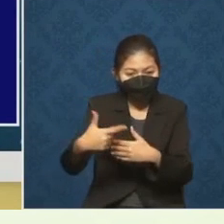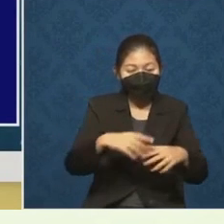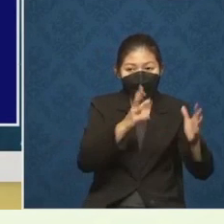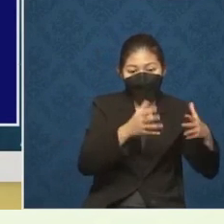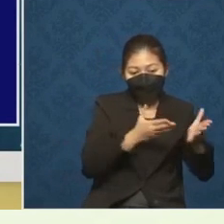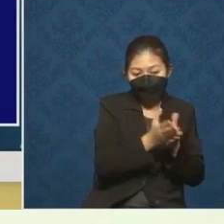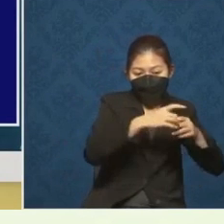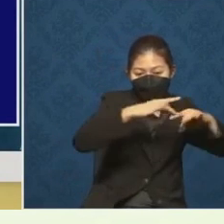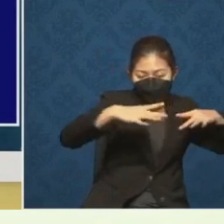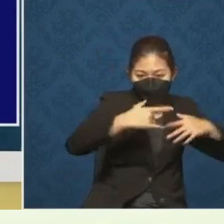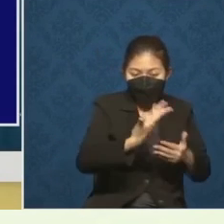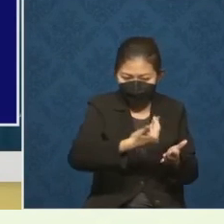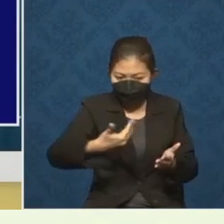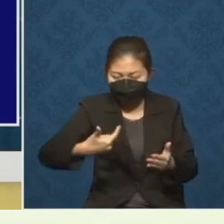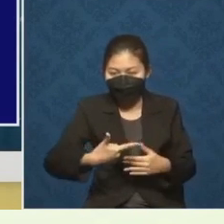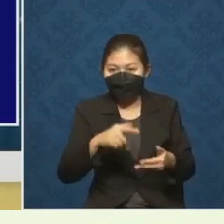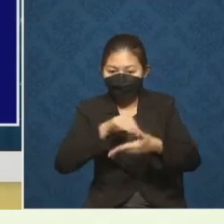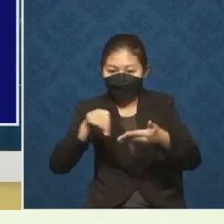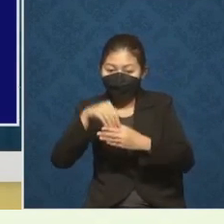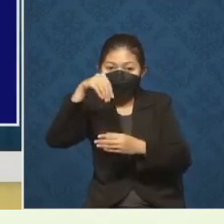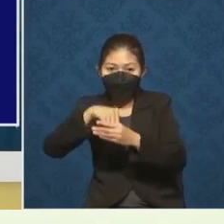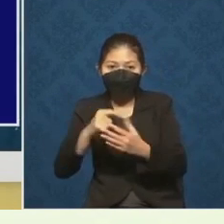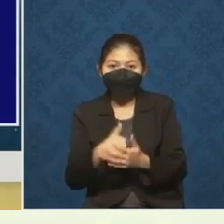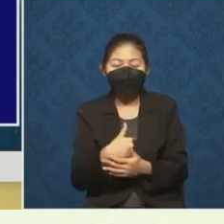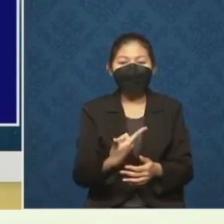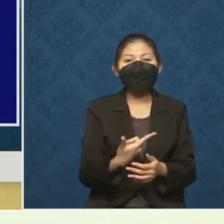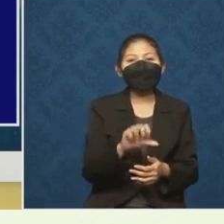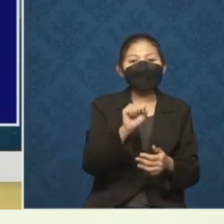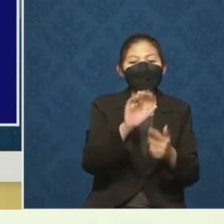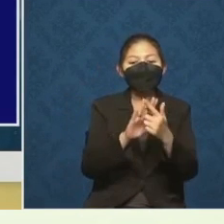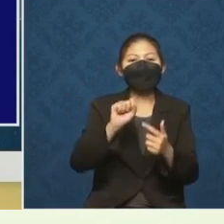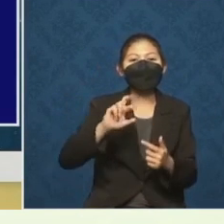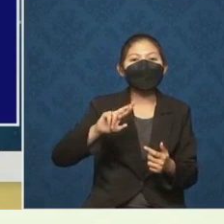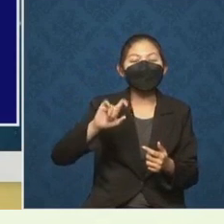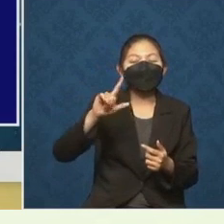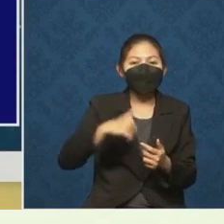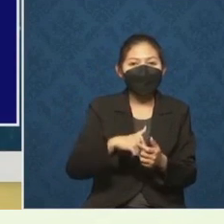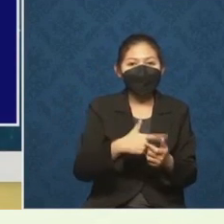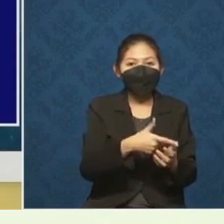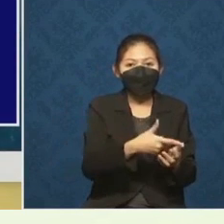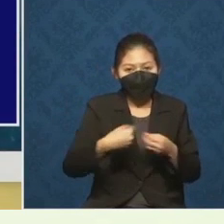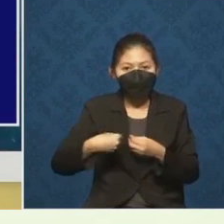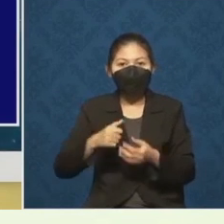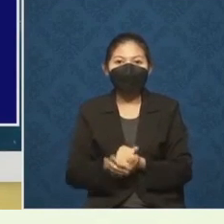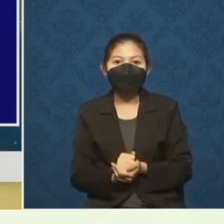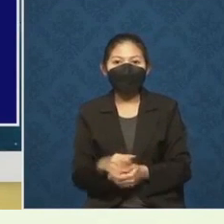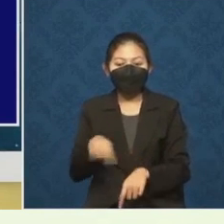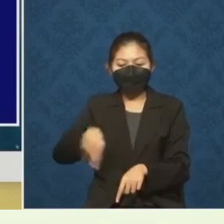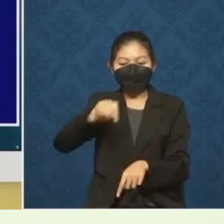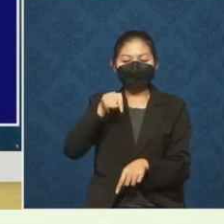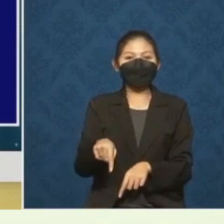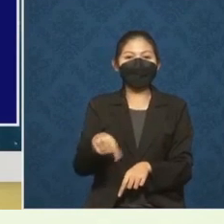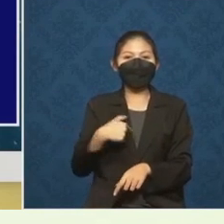ามผมเลยพรรคเสรีรวมไทยไปอยู่ด้วยได้ไหมโทษผมให้ส้นตีนไปเลยนะครับท่านมาติดต่